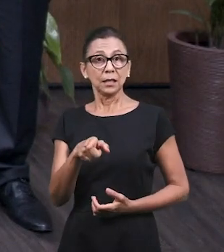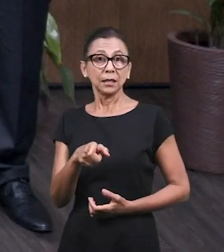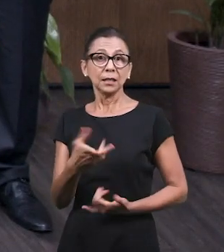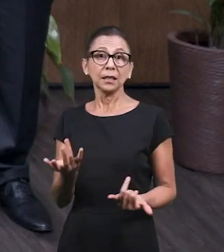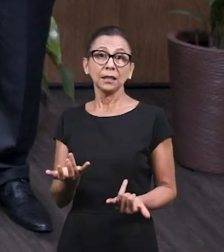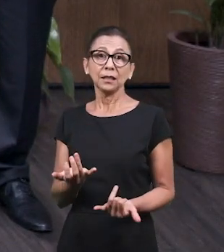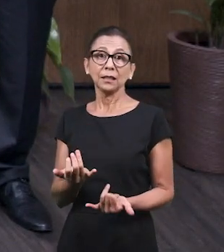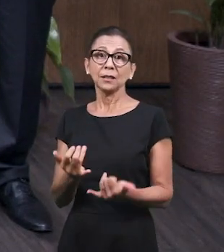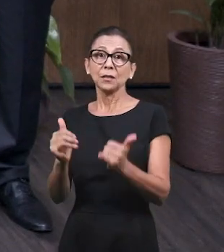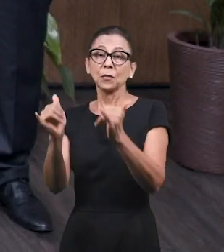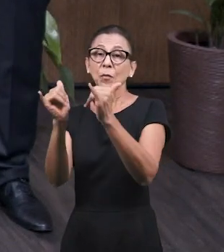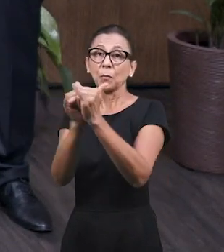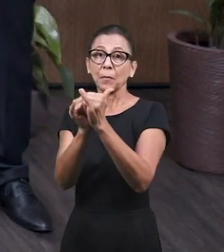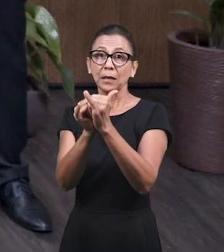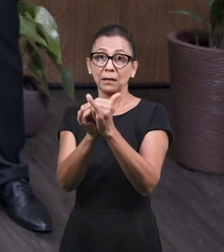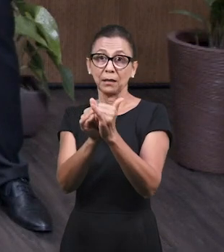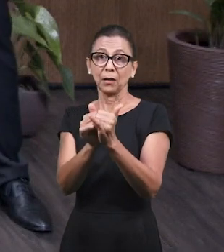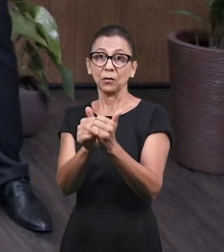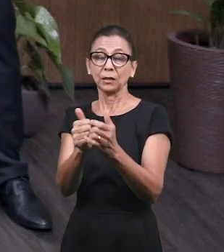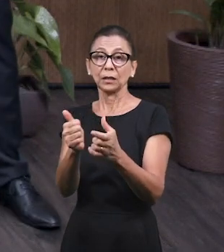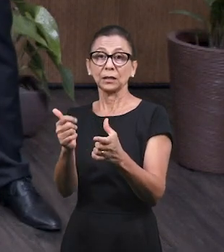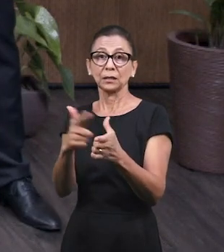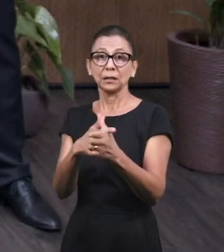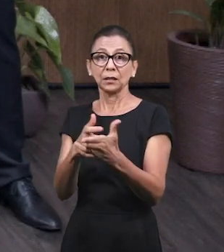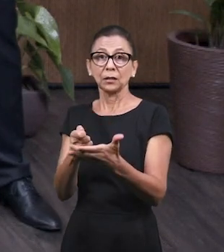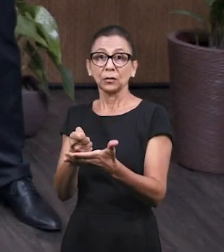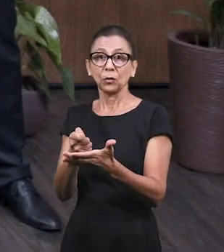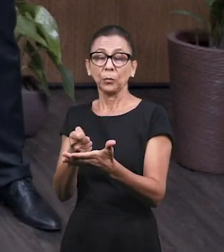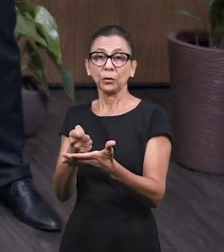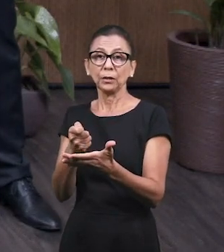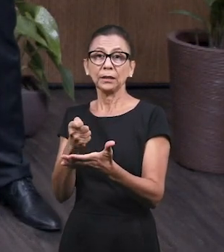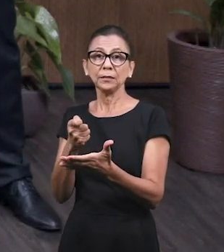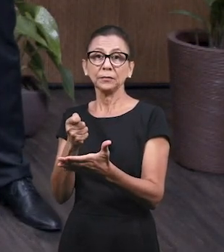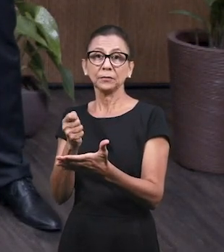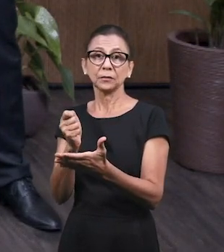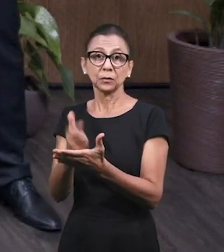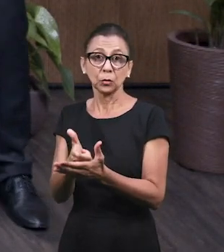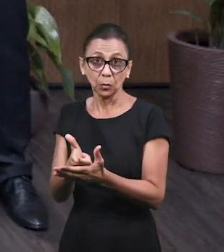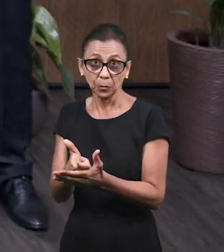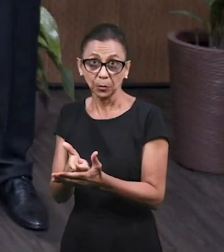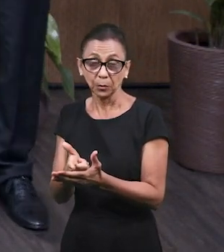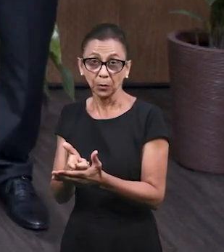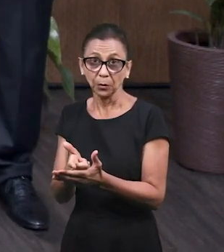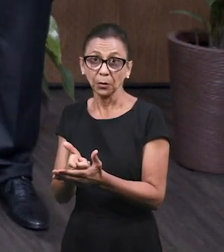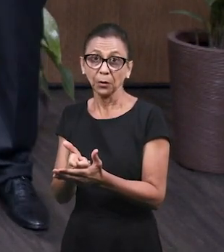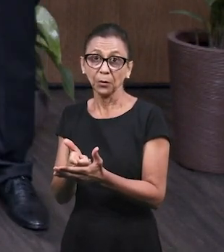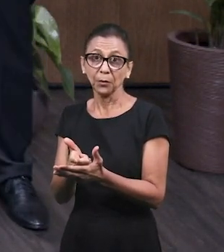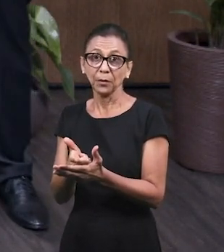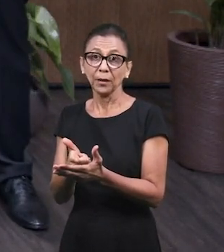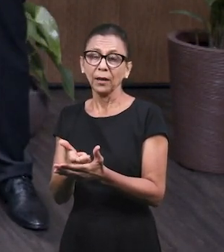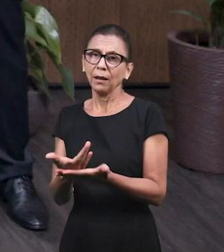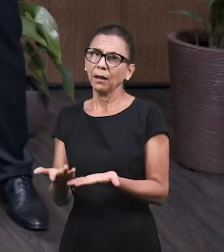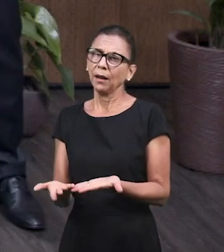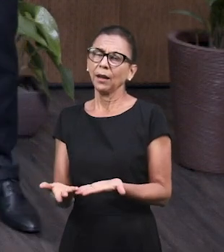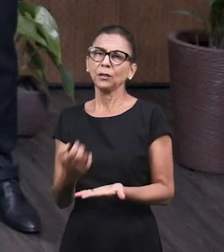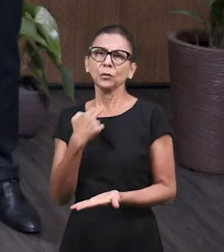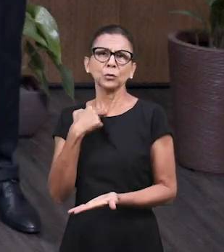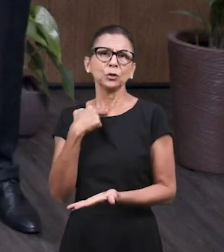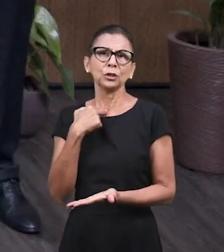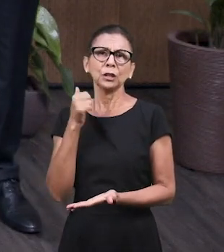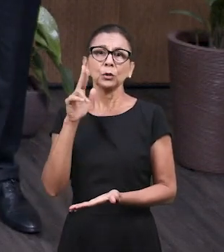celle qu'il était en train de recouvrir de l'autre serviteur. C'est-à-dire, la dette qui avait été